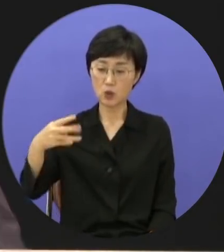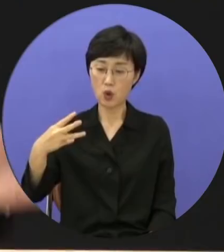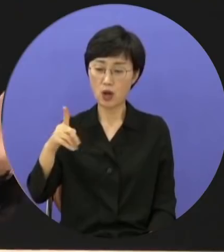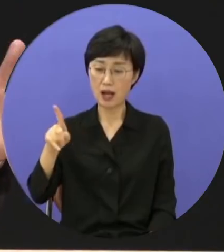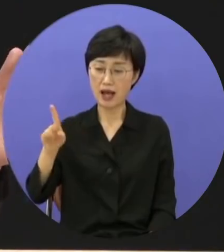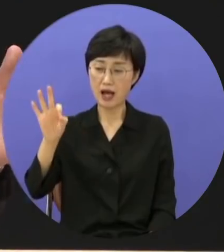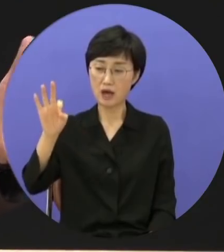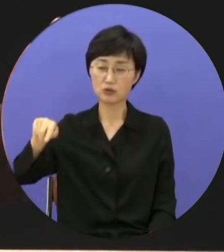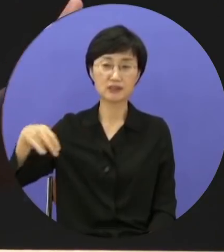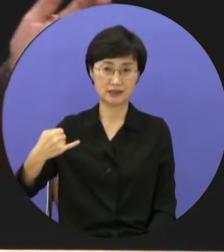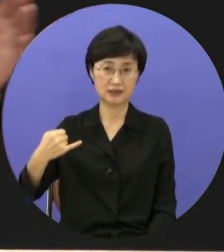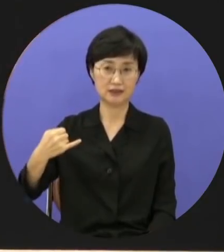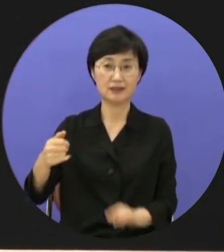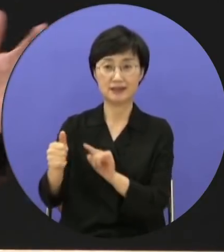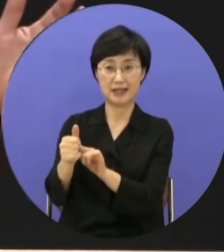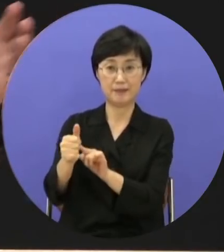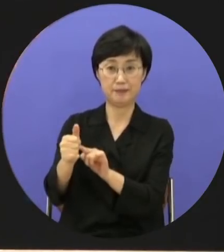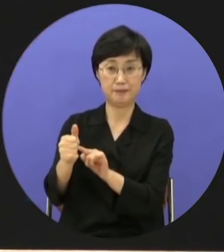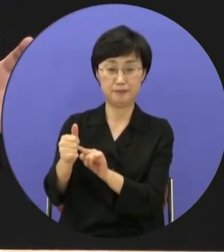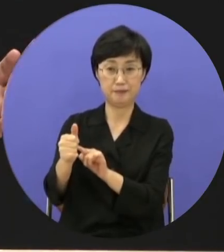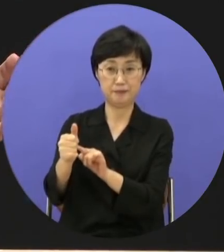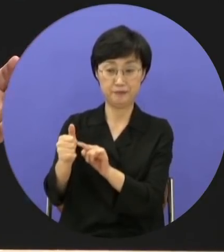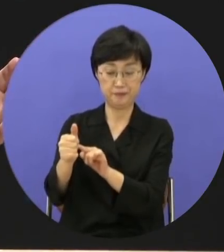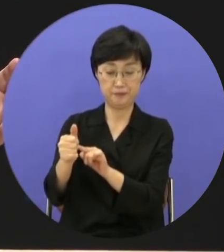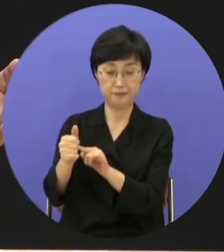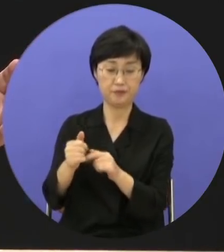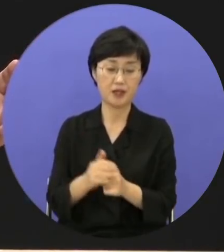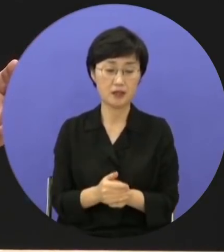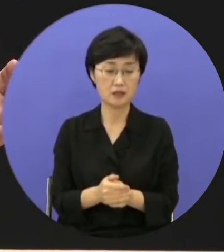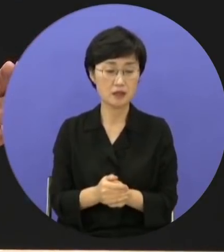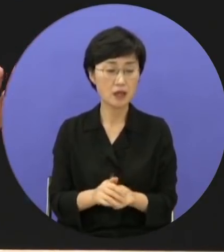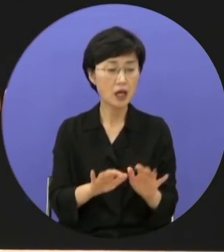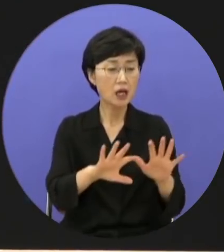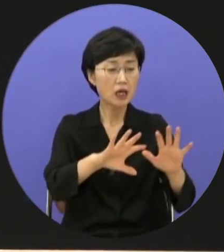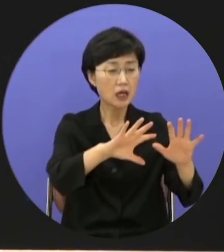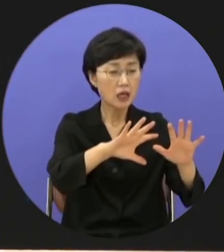Nicholas. 너무 이민자가 오는데 어려운 사람 많으니까